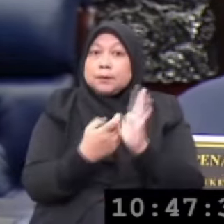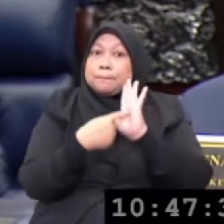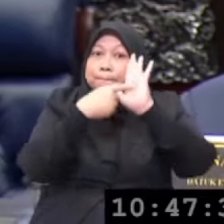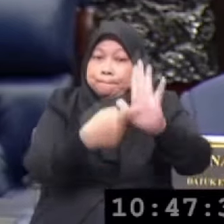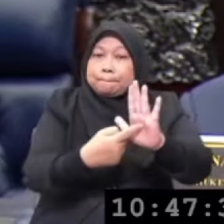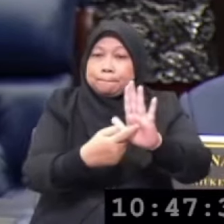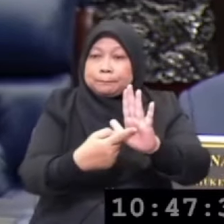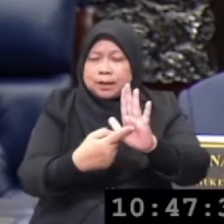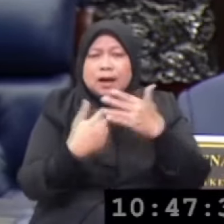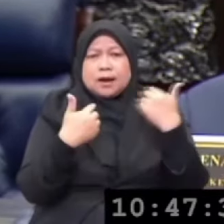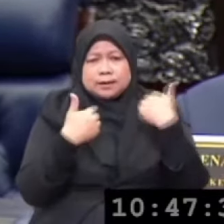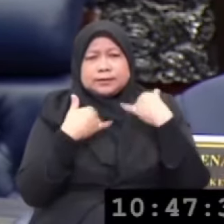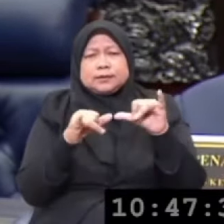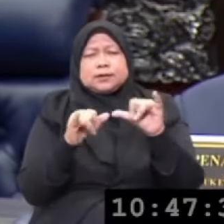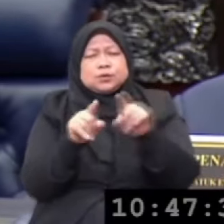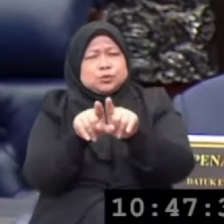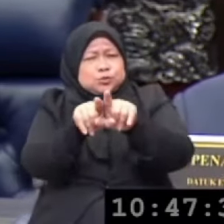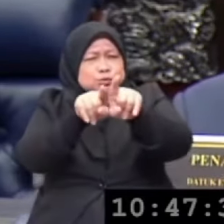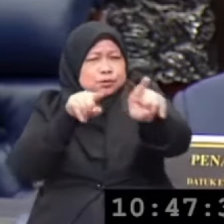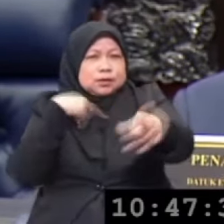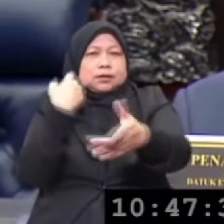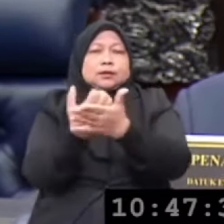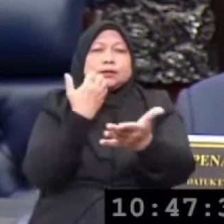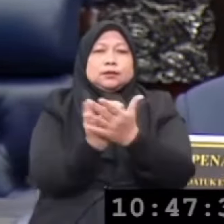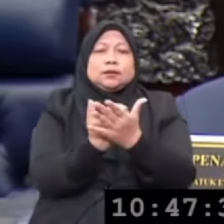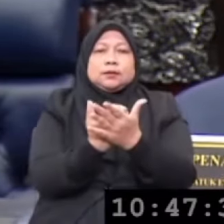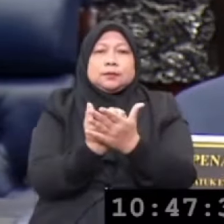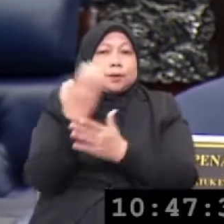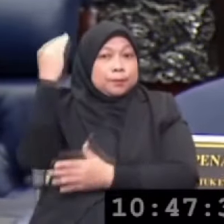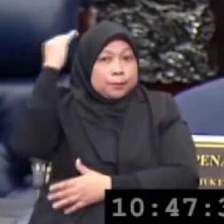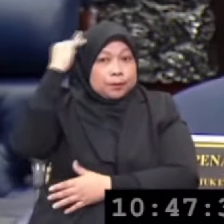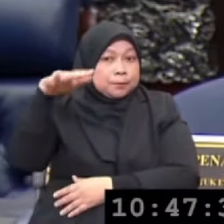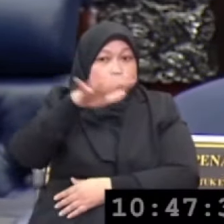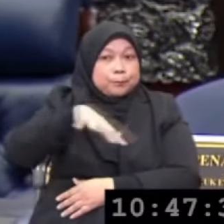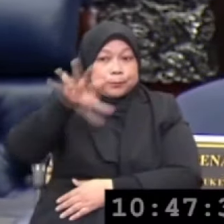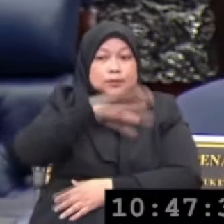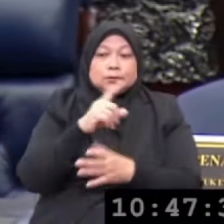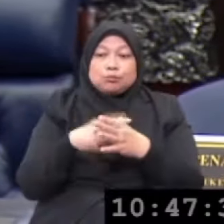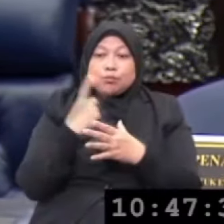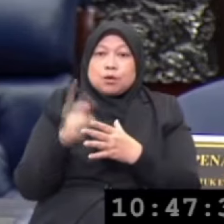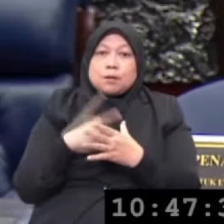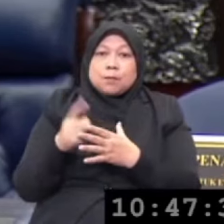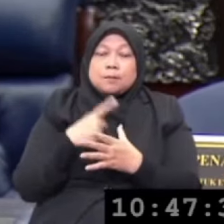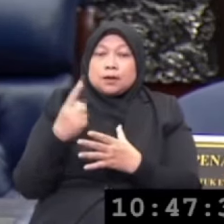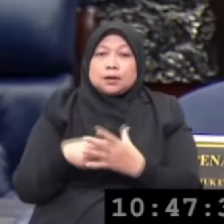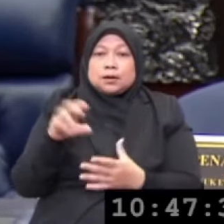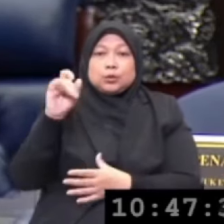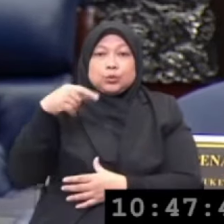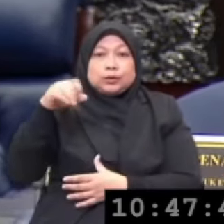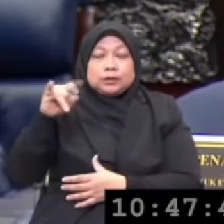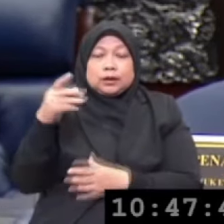menunjukkan masih terdapat jurang ekonomi melibatkan Bumiputera dari segi purata pendapatan bulanan, pegangan equity